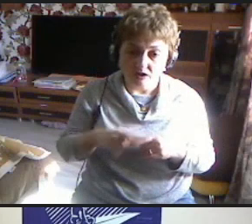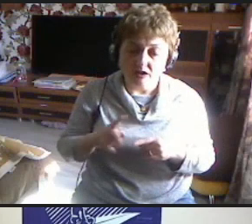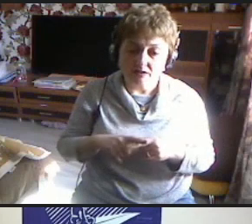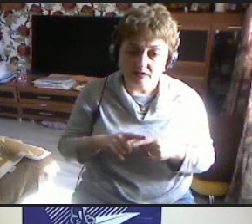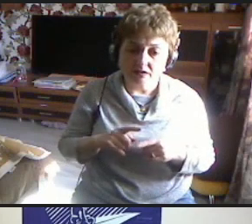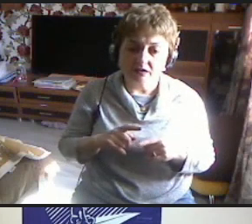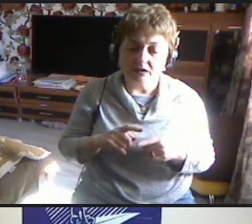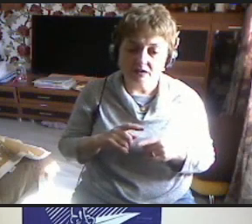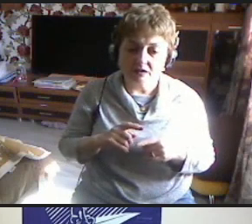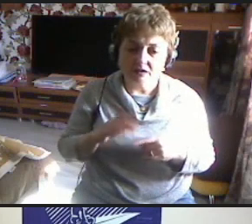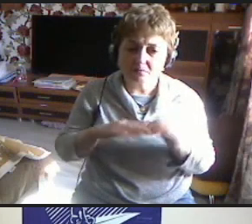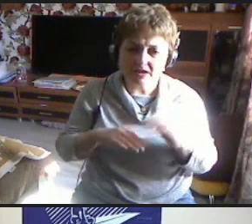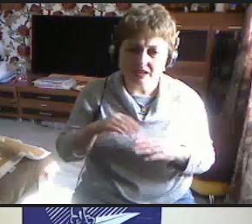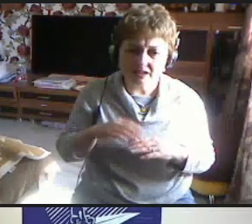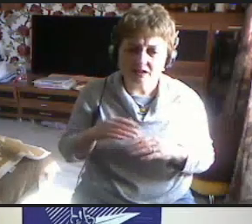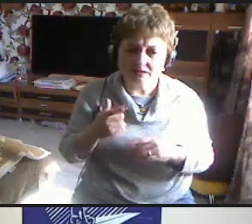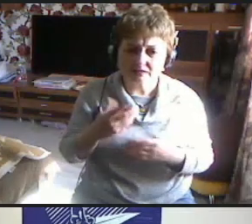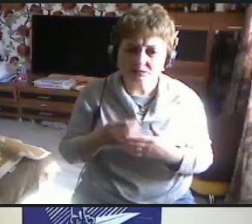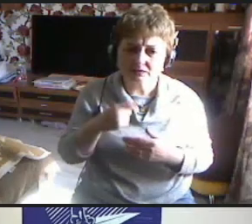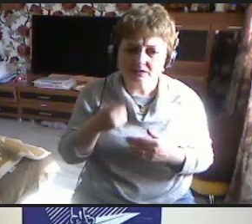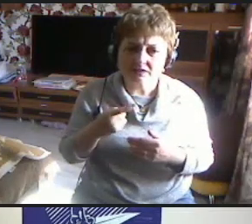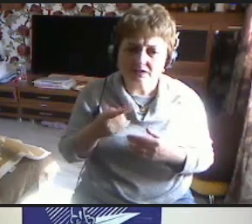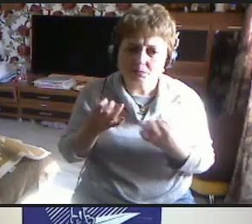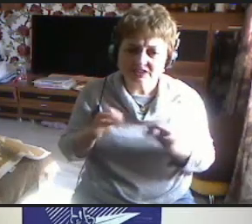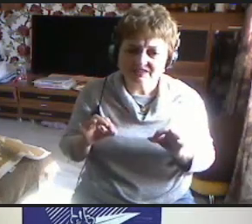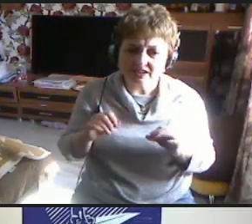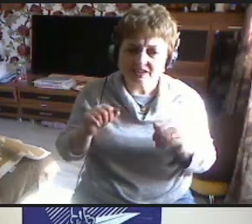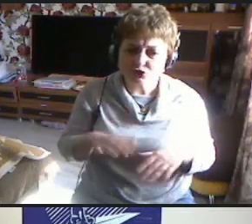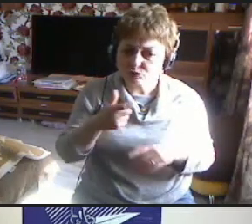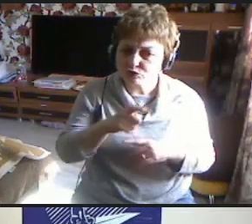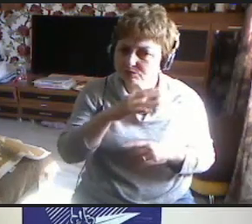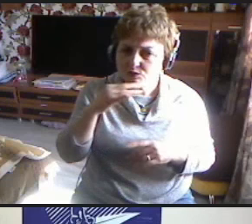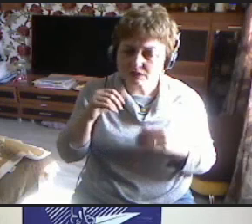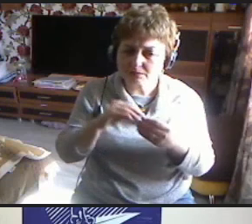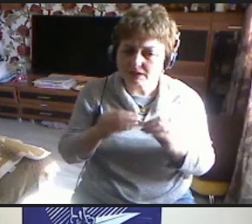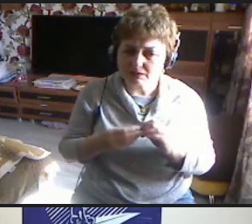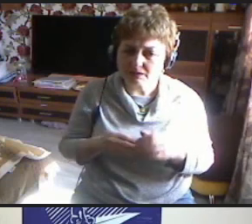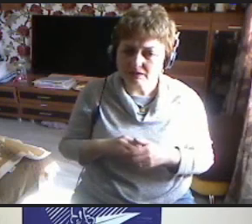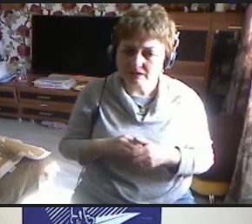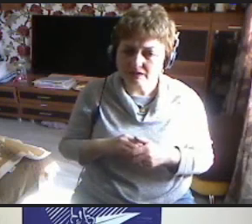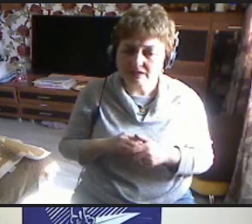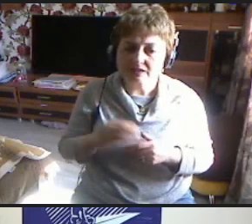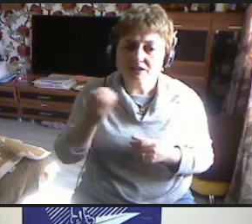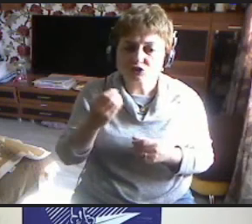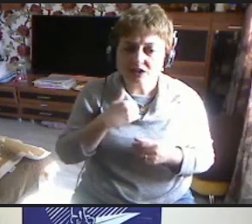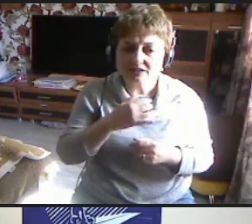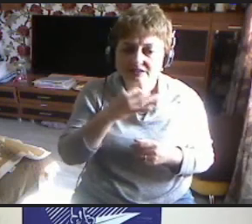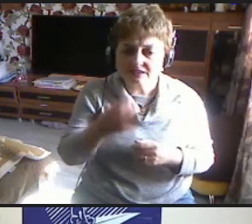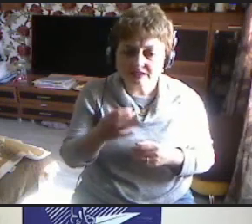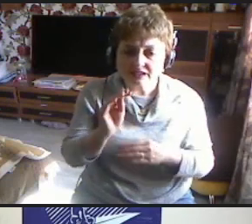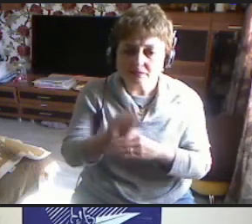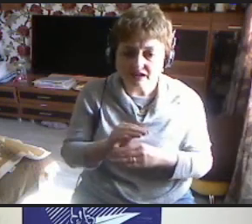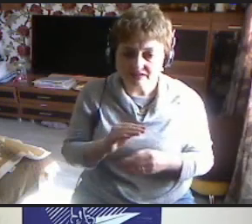метод, он, собственно, позволяет решать очень многие проблемы. И еще я хотел добавить, что